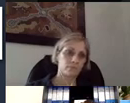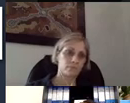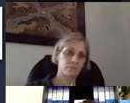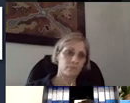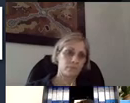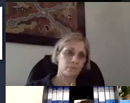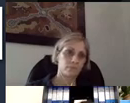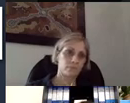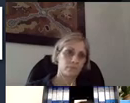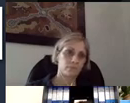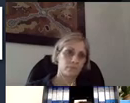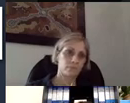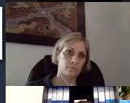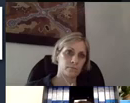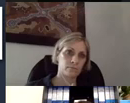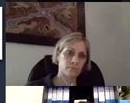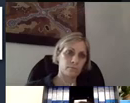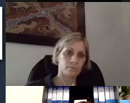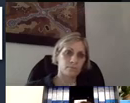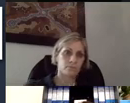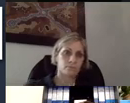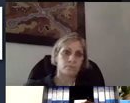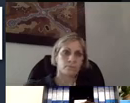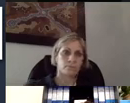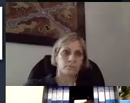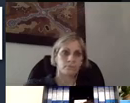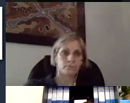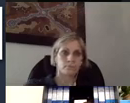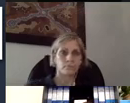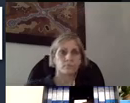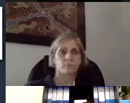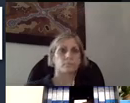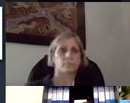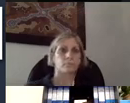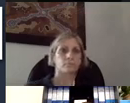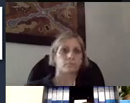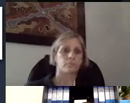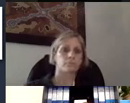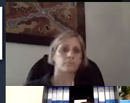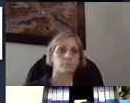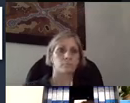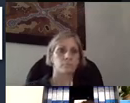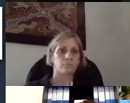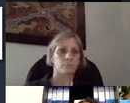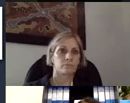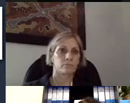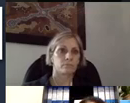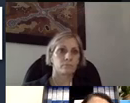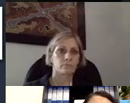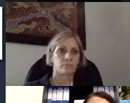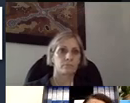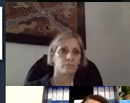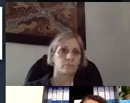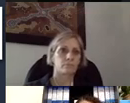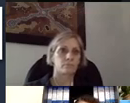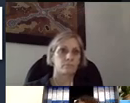un'attività di condivisione di contenuti che erano invece prodotti e pubblicati sugli account istituzionali ufficiali dei